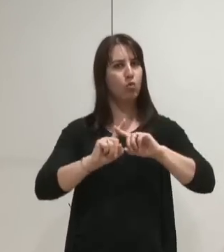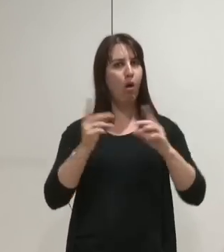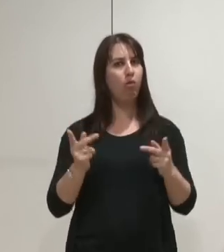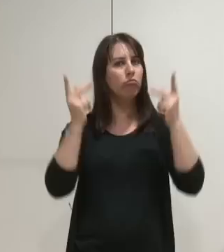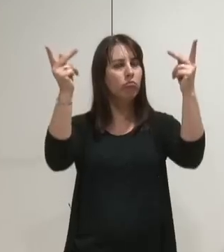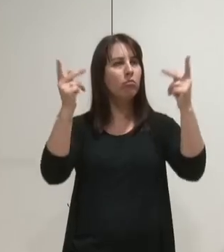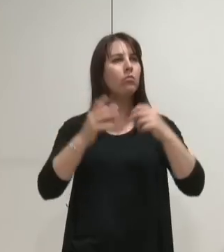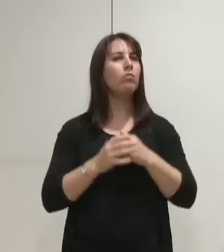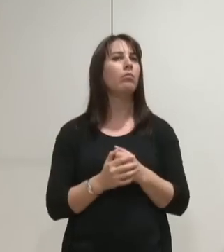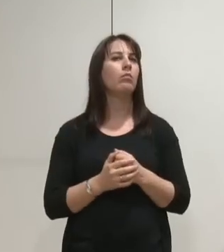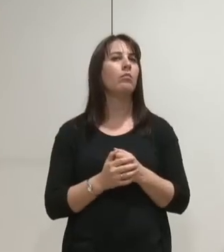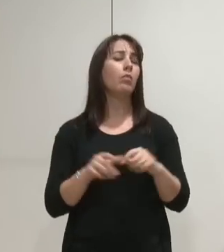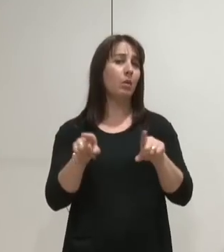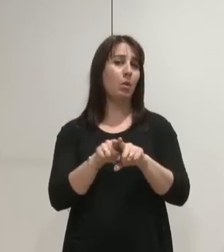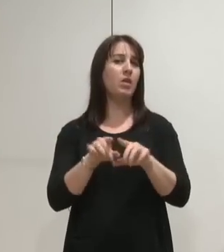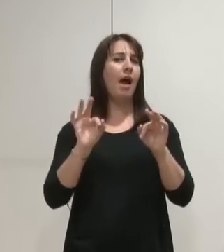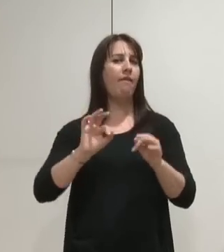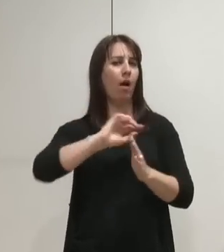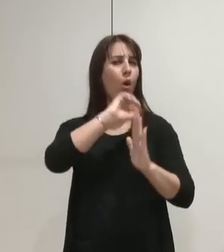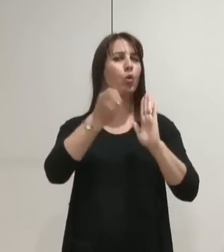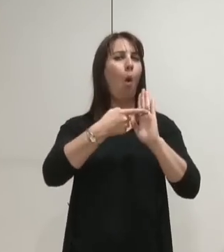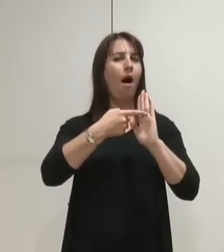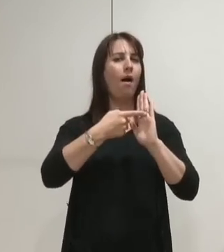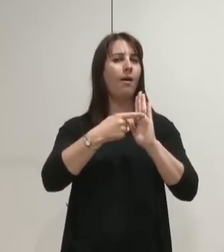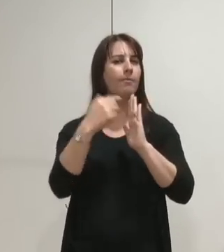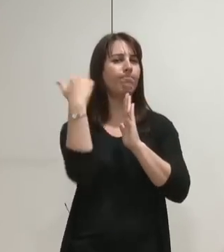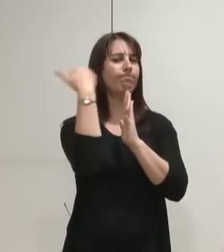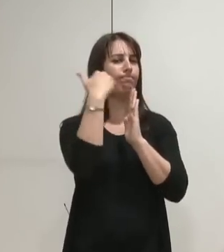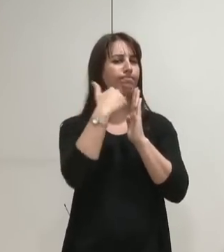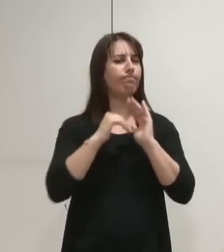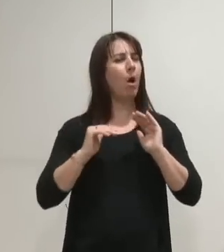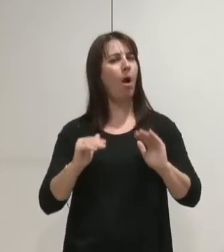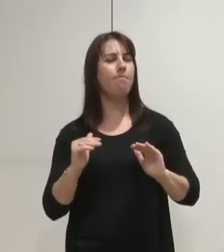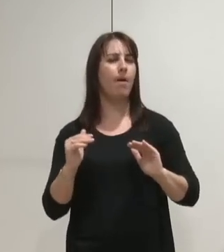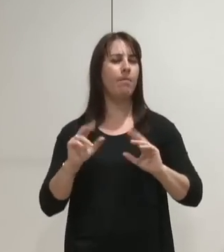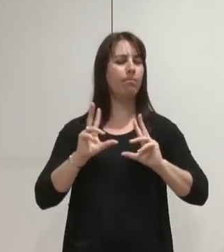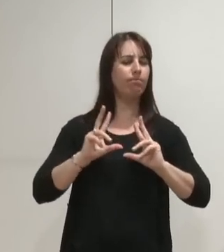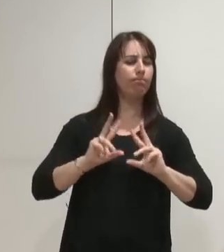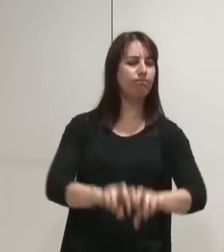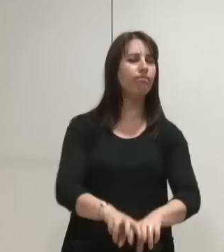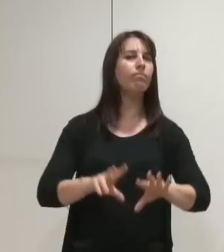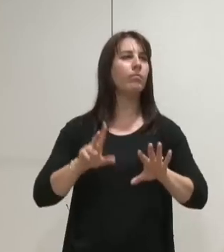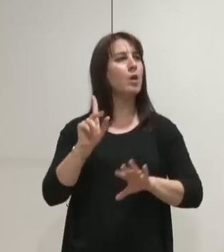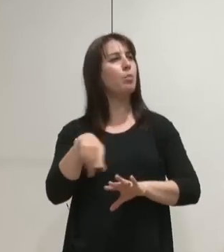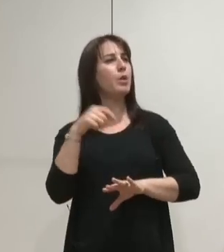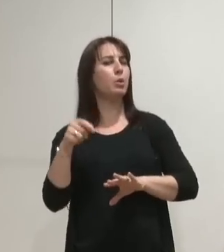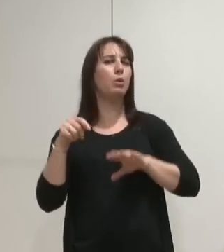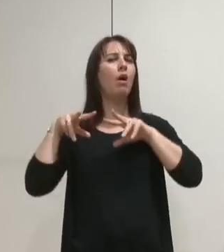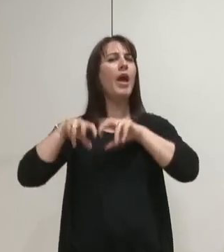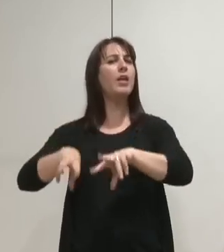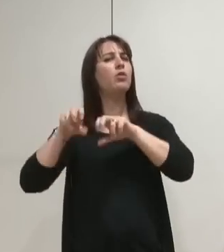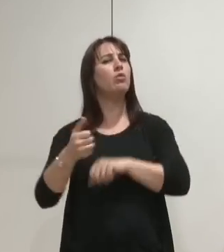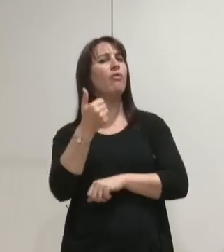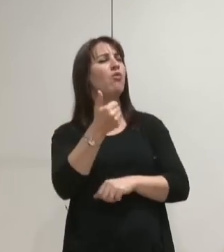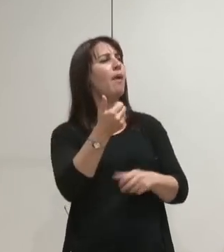condition que nous avons c'est qu'il y a des points de droit qui mériteraient malgré les des études multiples et longues que vous dites avoir